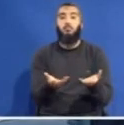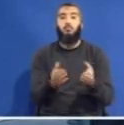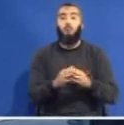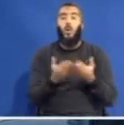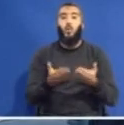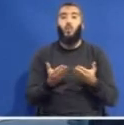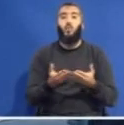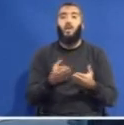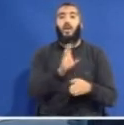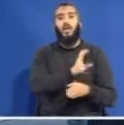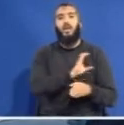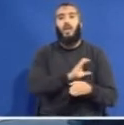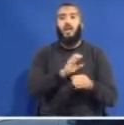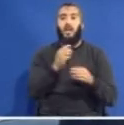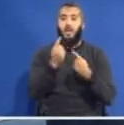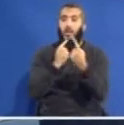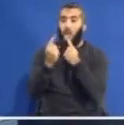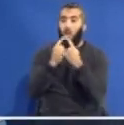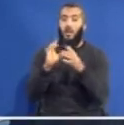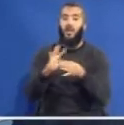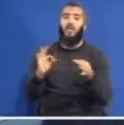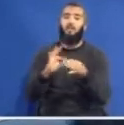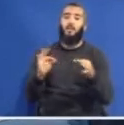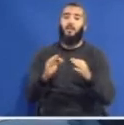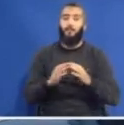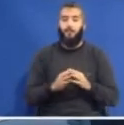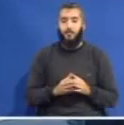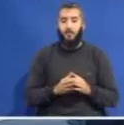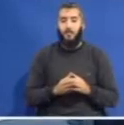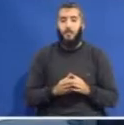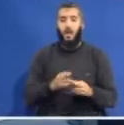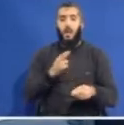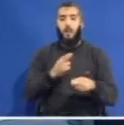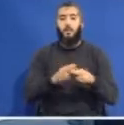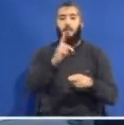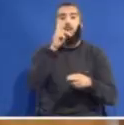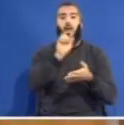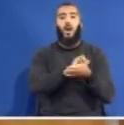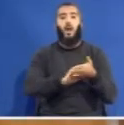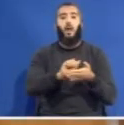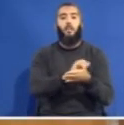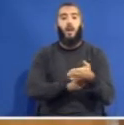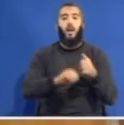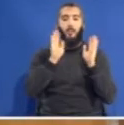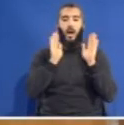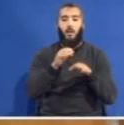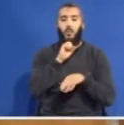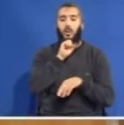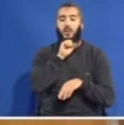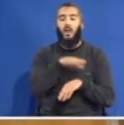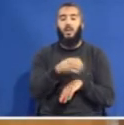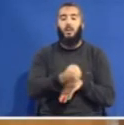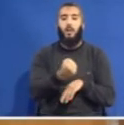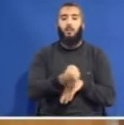الآية الكريمة؟ شيخ، بسم الله الرحمن الرحيم، الحمد لله تعالى والصلاة والسلام على رسول الله.